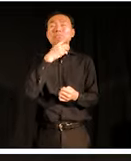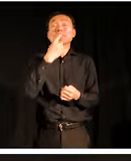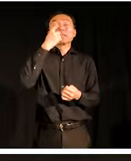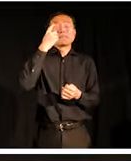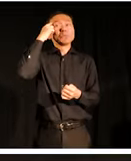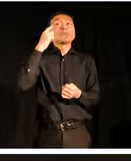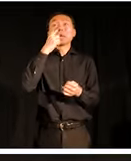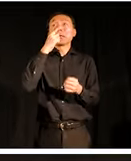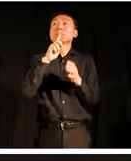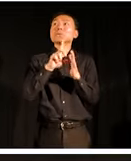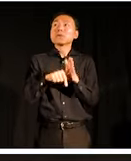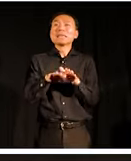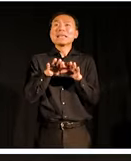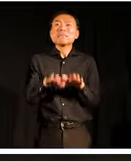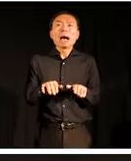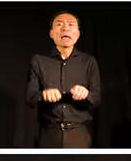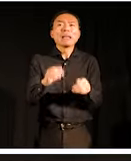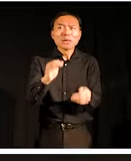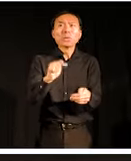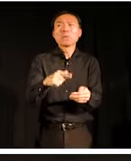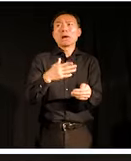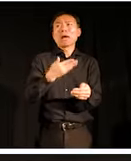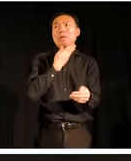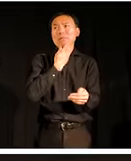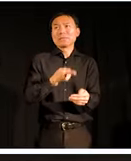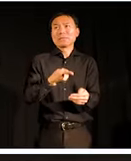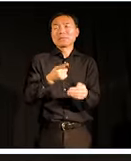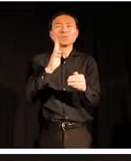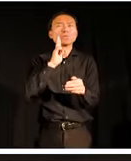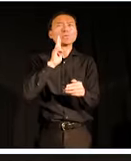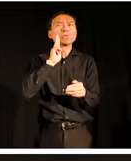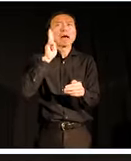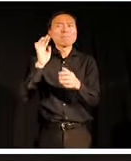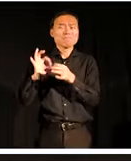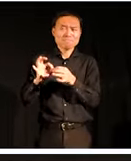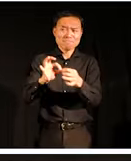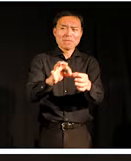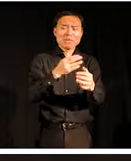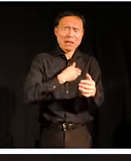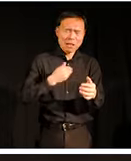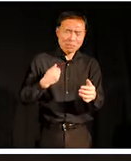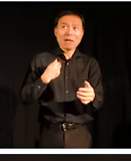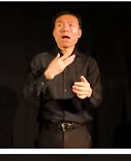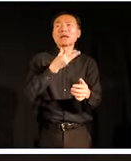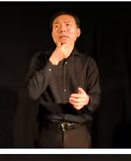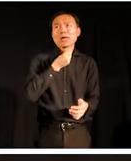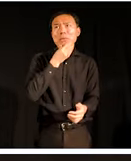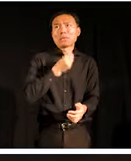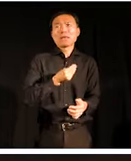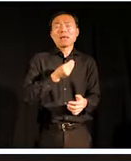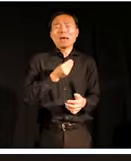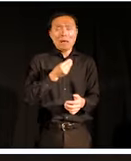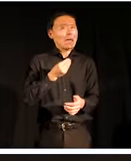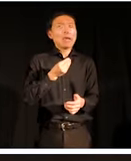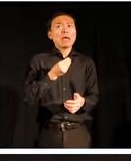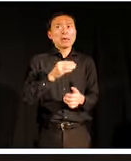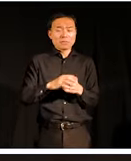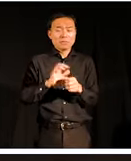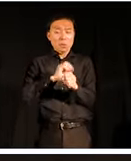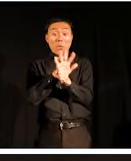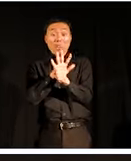今やってることは全てだなっていうか本当に歌い続けられたらこんなに幸せことはあるのかっていうぐらいもうコロナの3